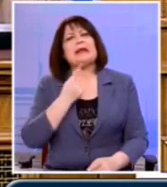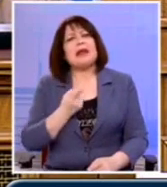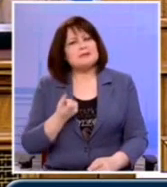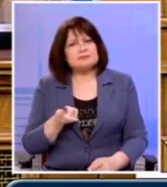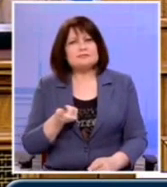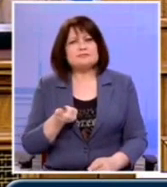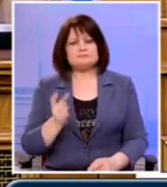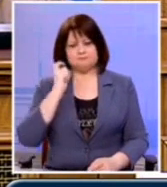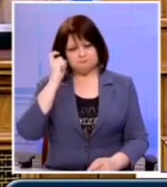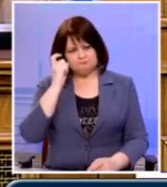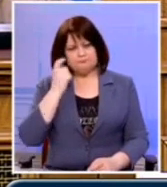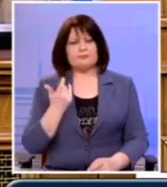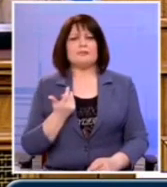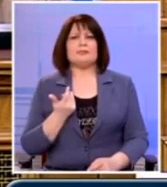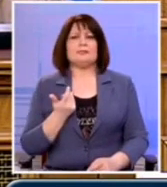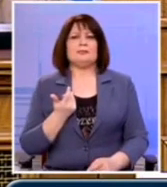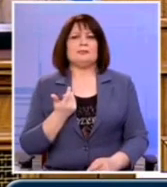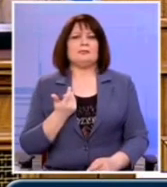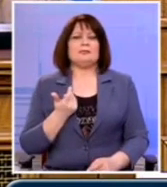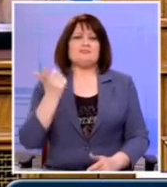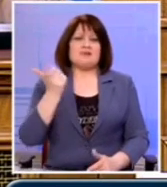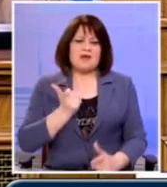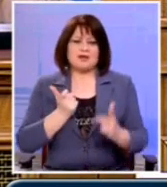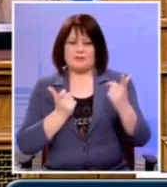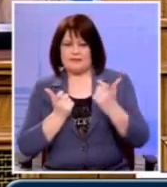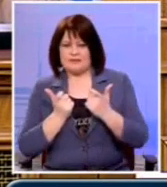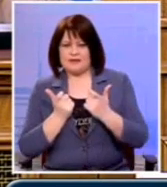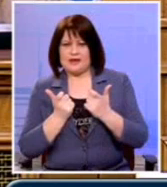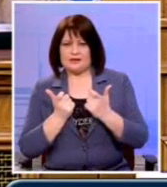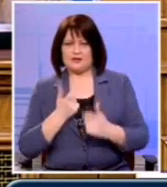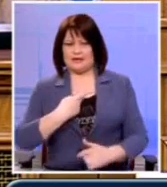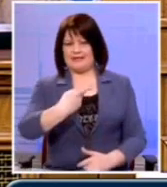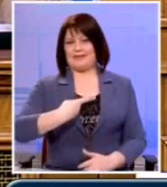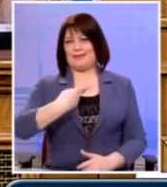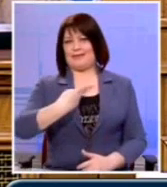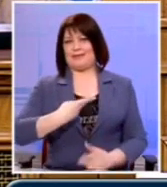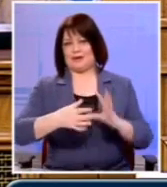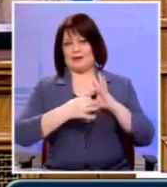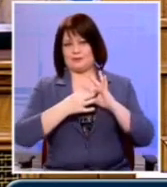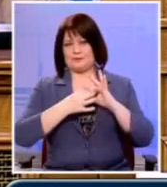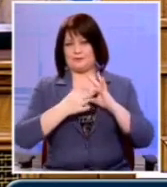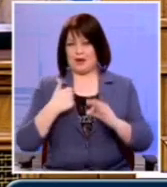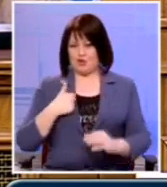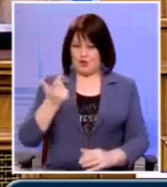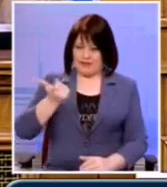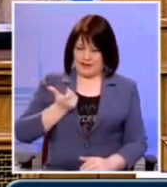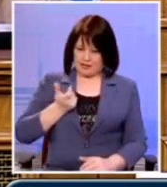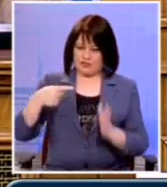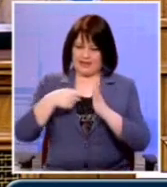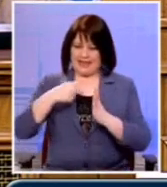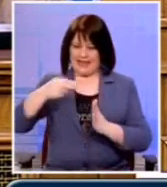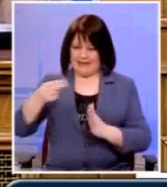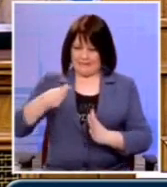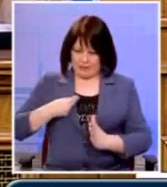σκέφτεται το δανεισμό στο πλαίσιο μιας διμερούς συναλλαγής. Ο Κώστας δανείζεται από την Κατερίνα 1.000 ευρώ.